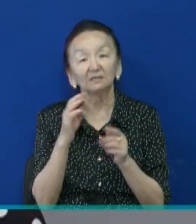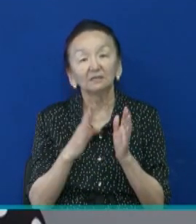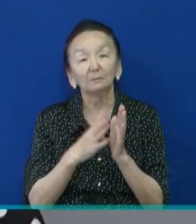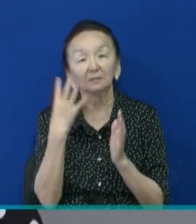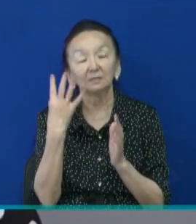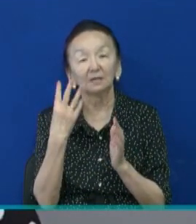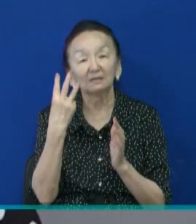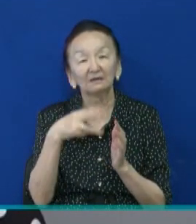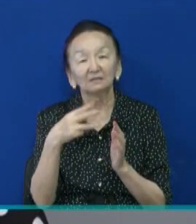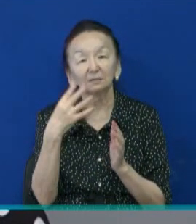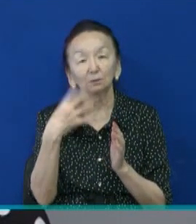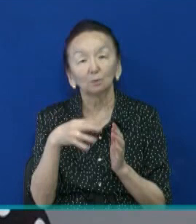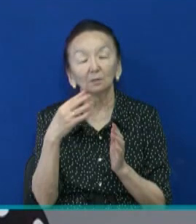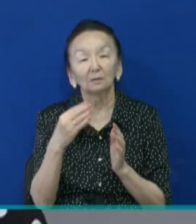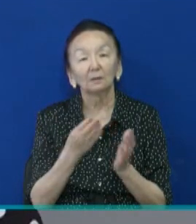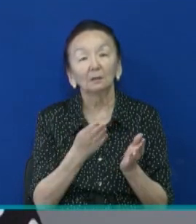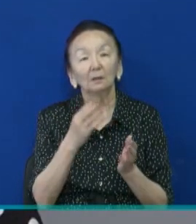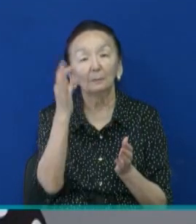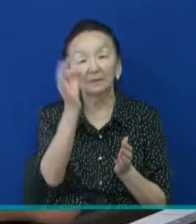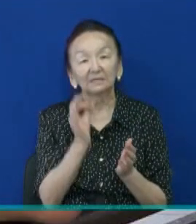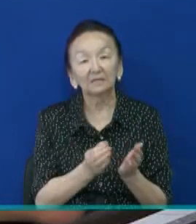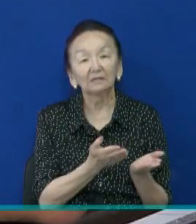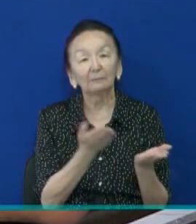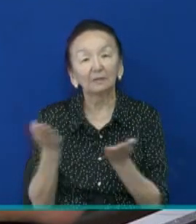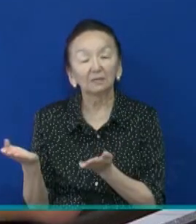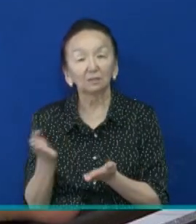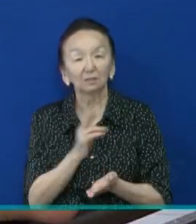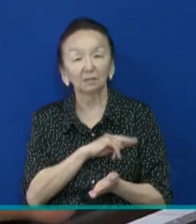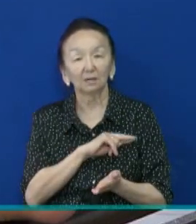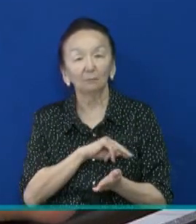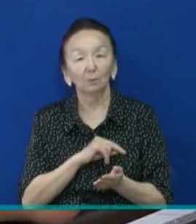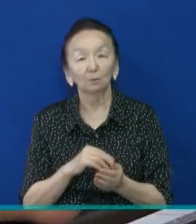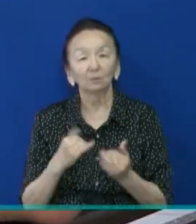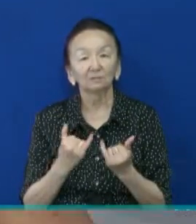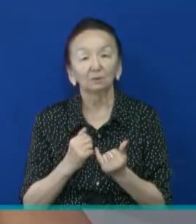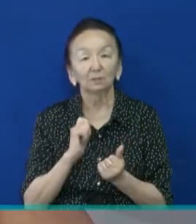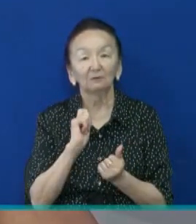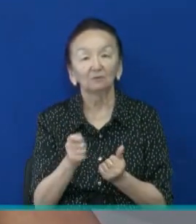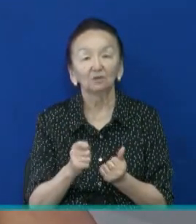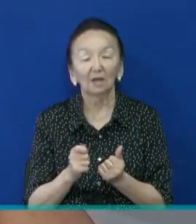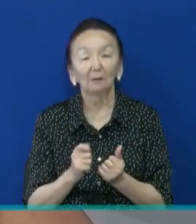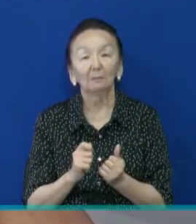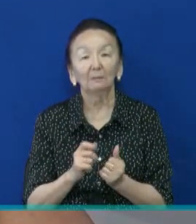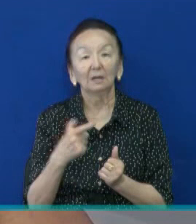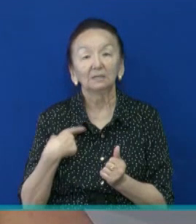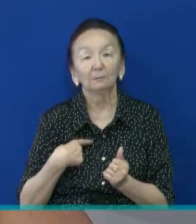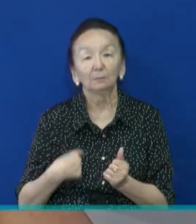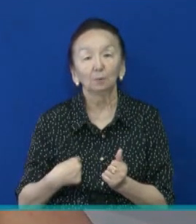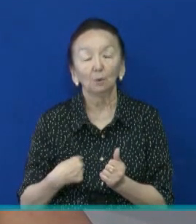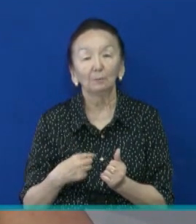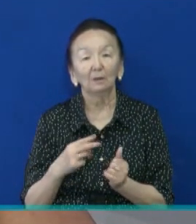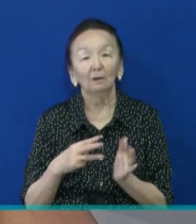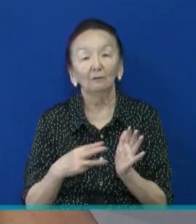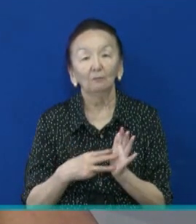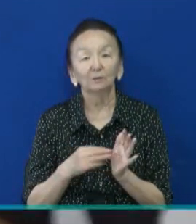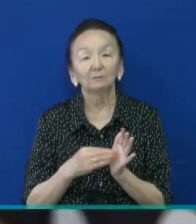человек, 30-40% уже приглашены на работу. Сегодня вручаем дипломы выпускникам факультета ИТФ. В нем есть 7-8 специальностей. На